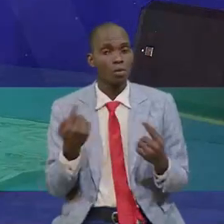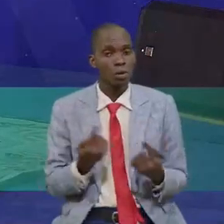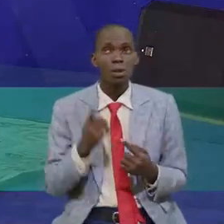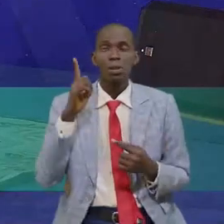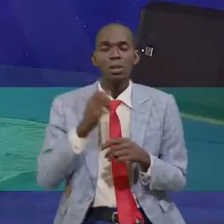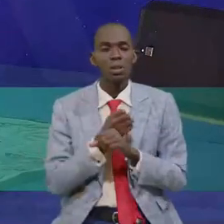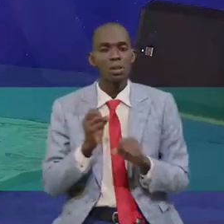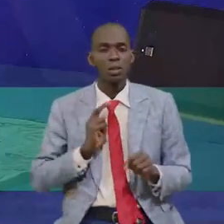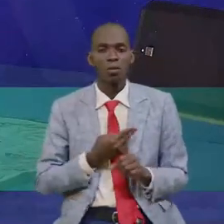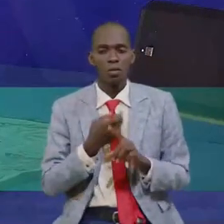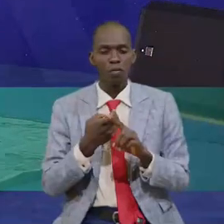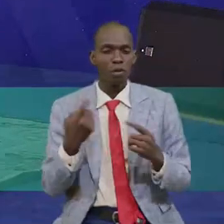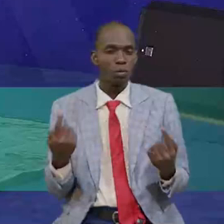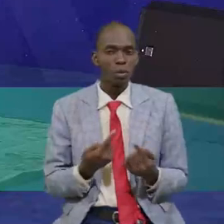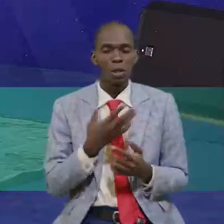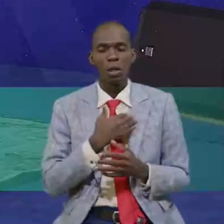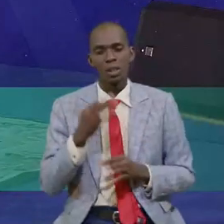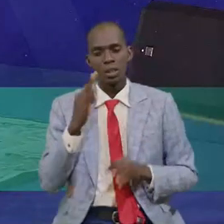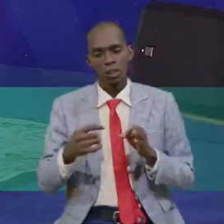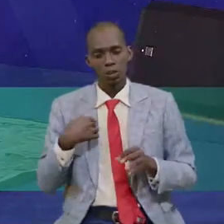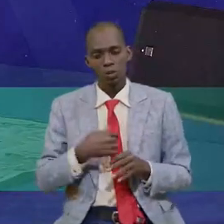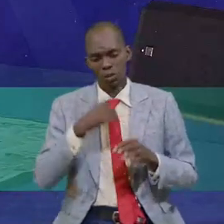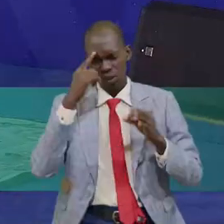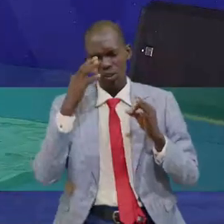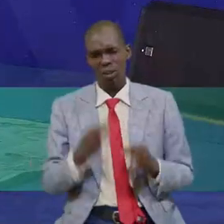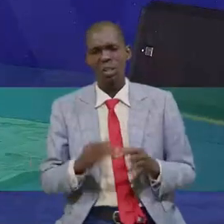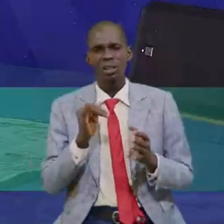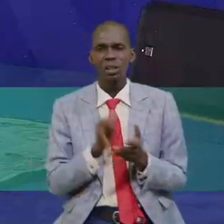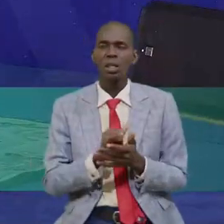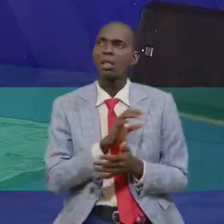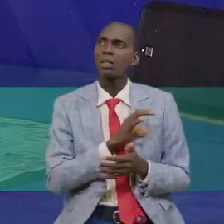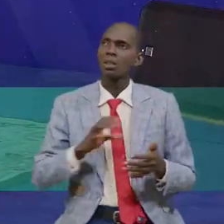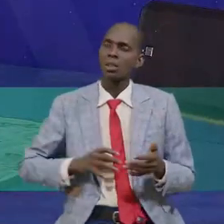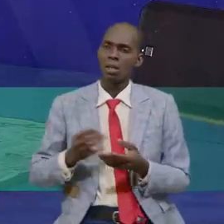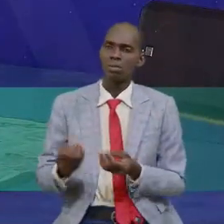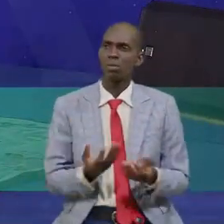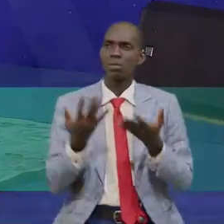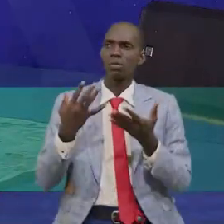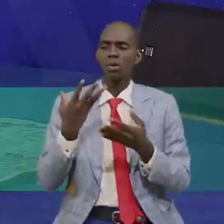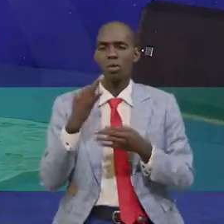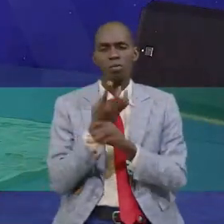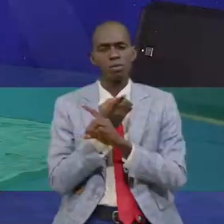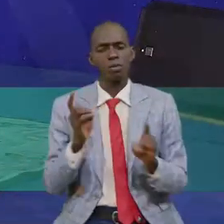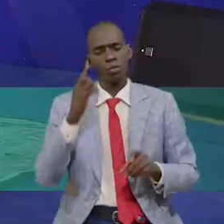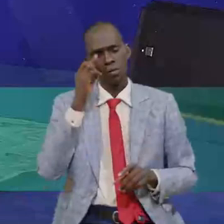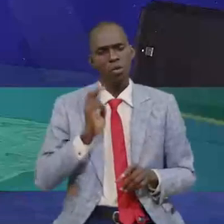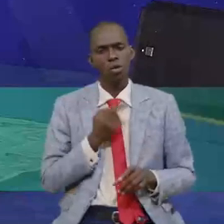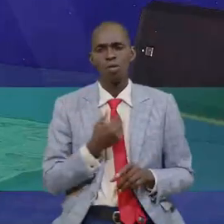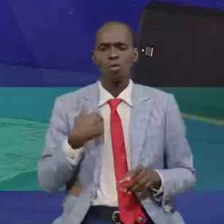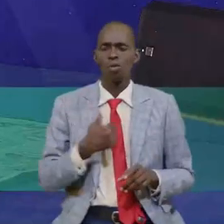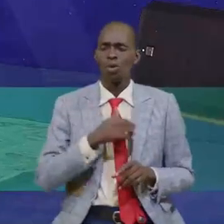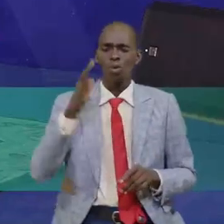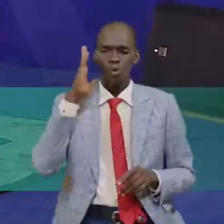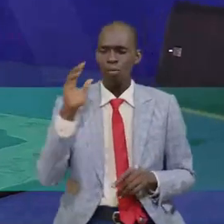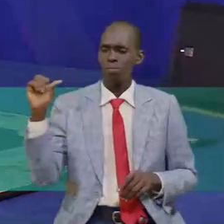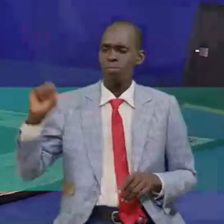péché. Et si nous décidons que ce sacrifice, que nous allons réduire en ayant ce sacrifice, si nous